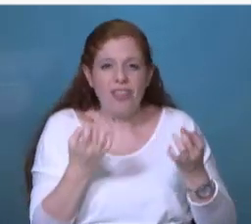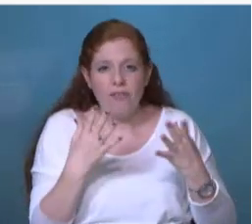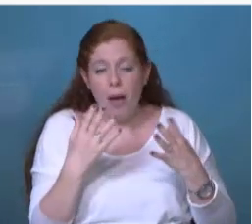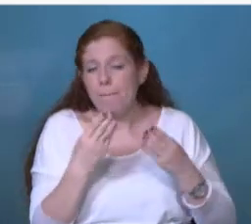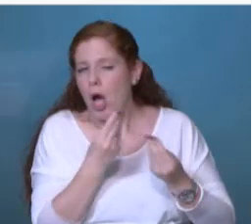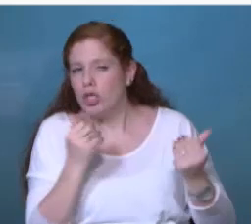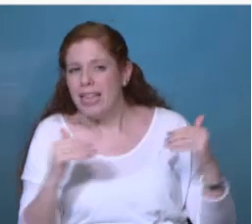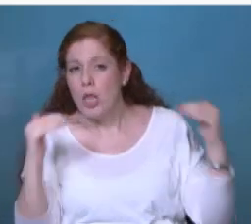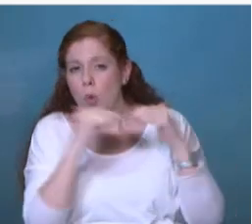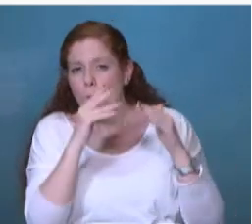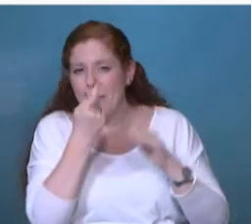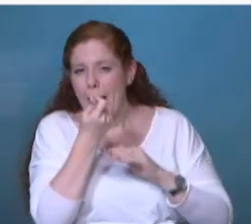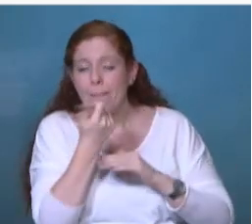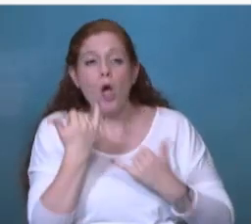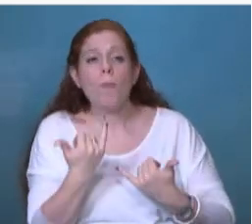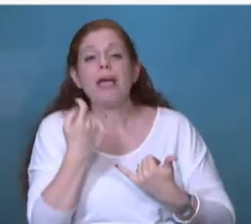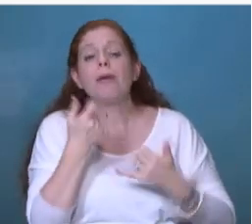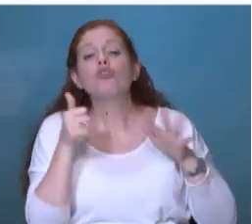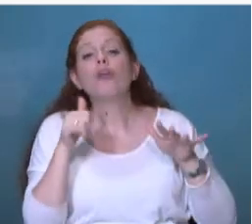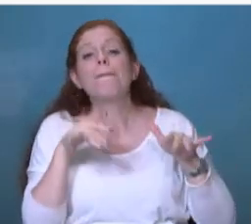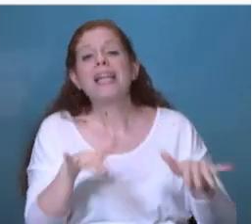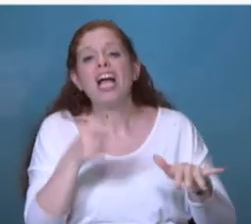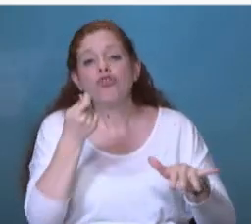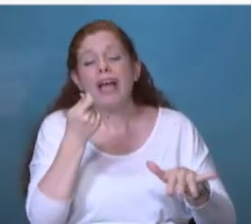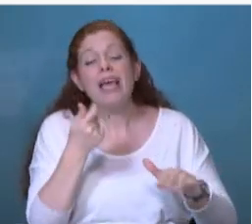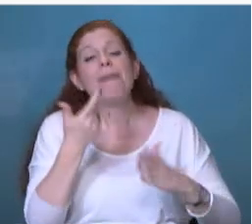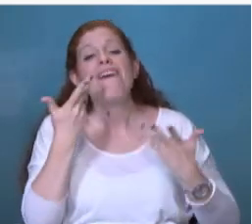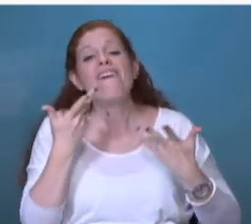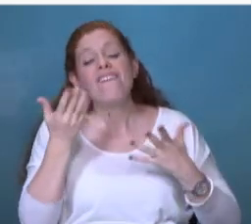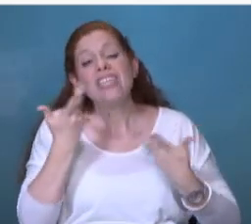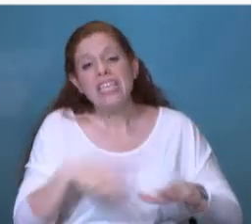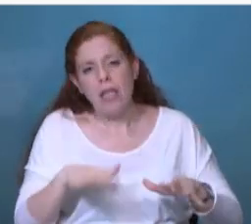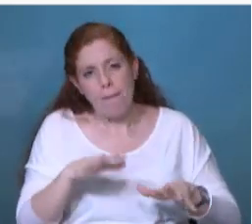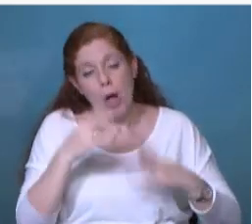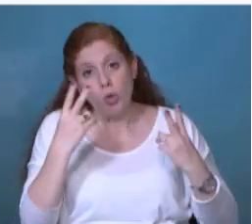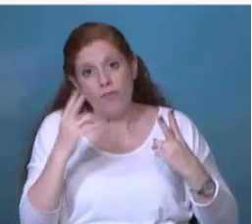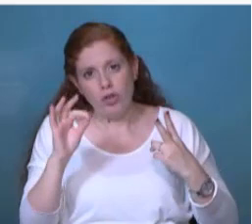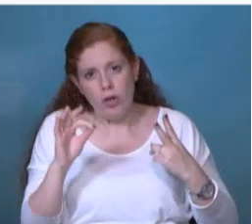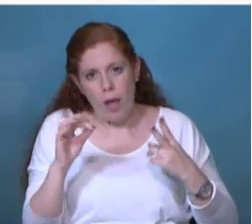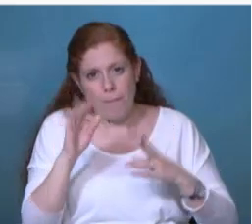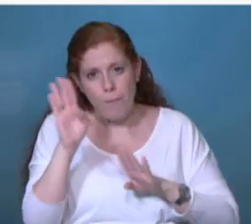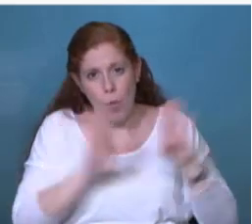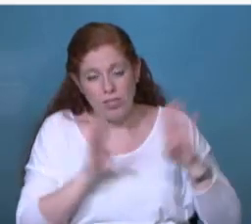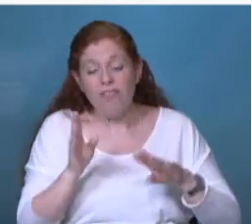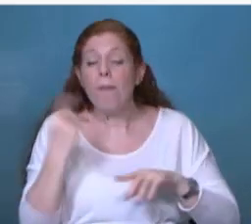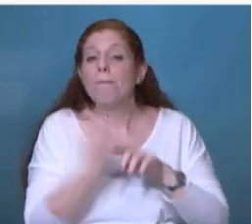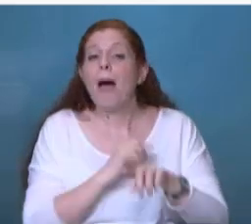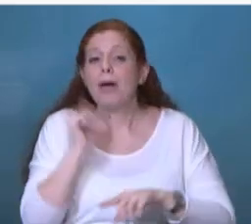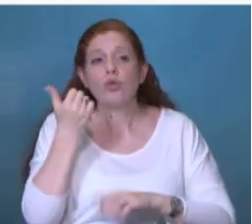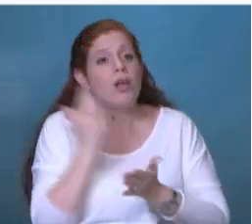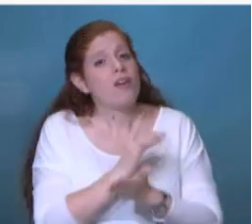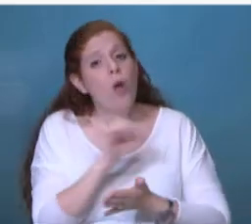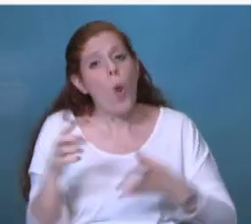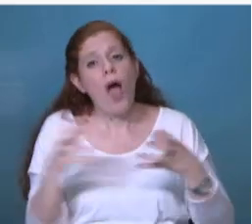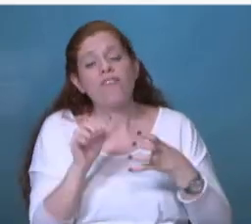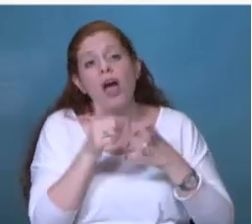הפסידה החברה כמעט 6 מיליארד שקלים משוויה בבורסה בתל אביב, ובפעם הראשונה אחרי עשרות שנים היא כבר לא החברה